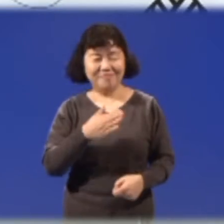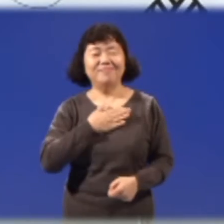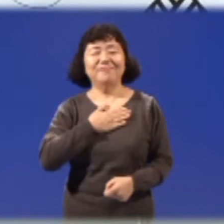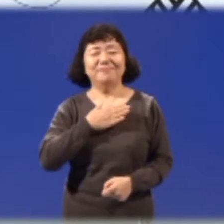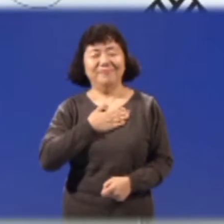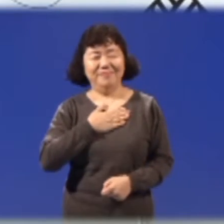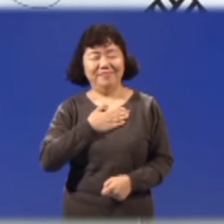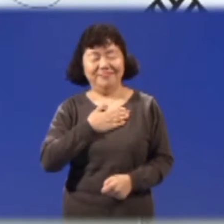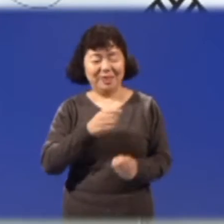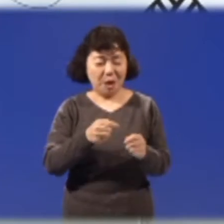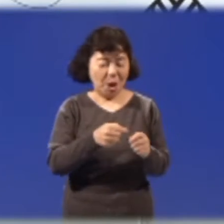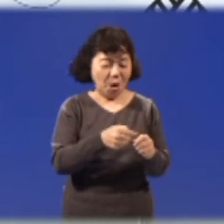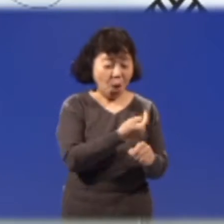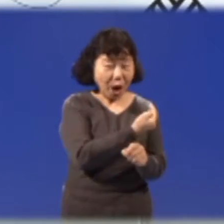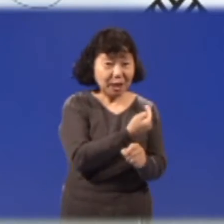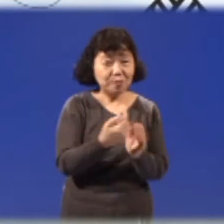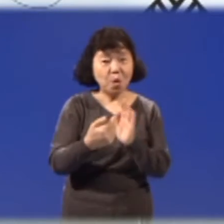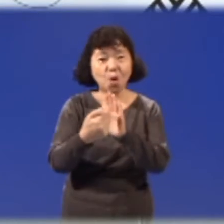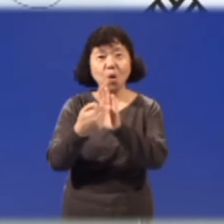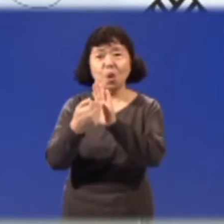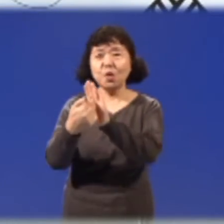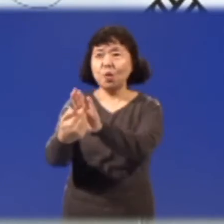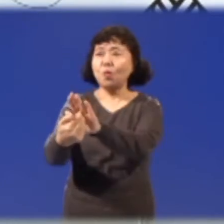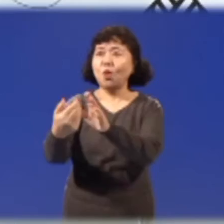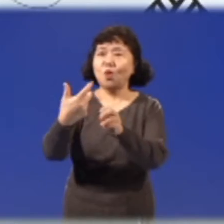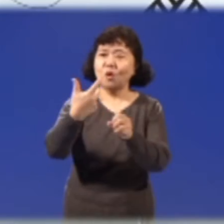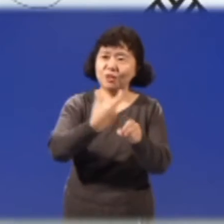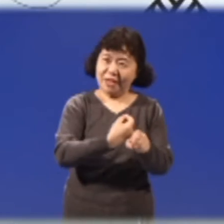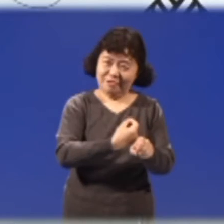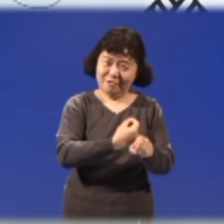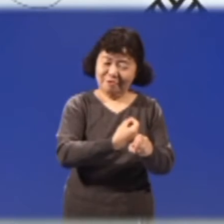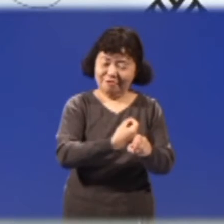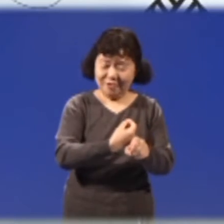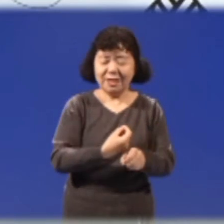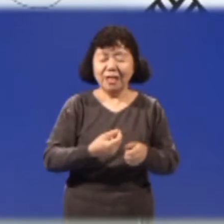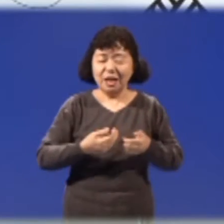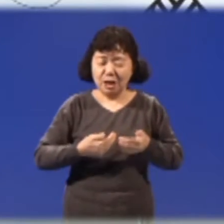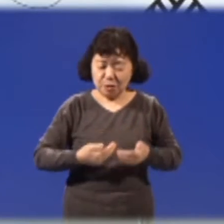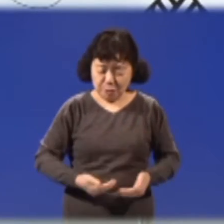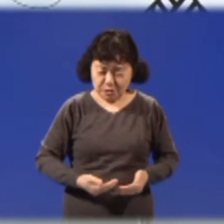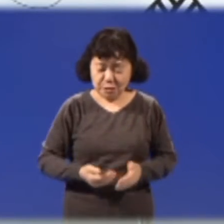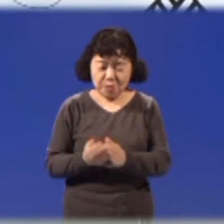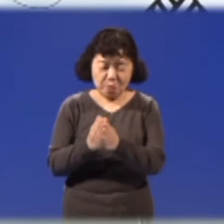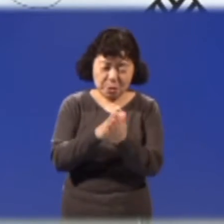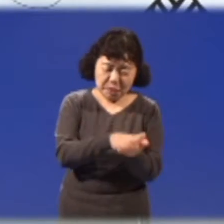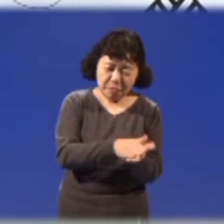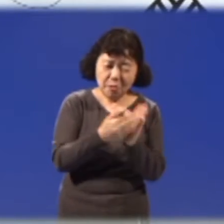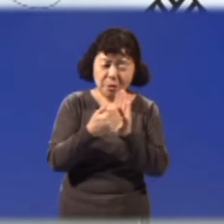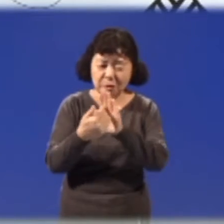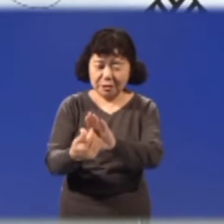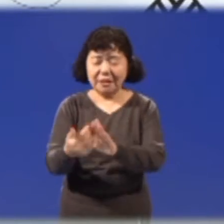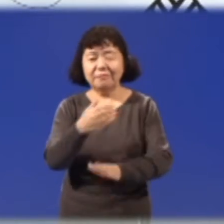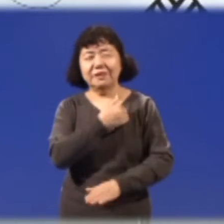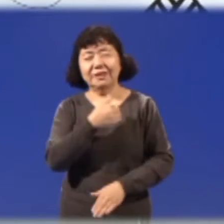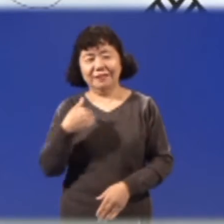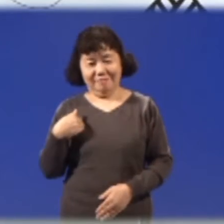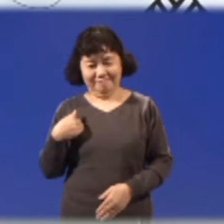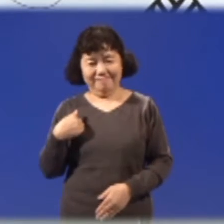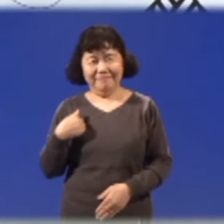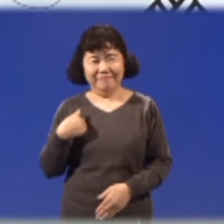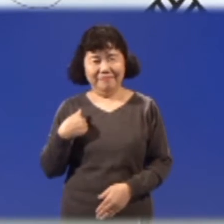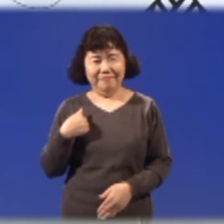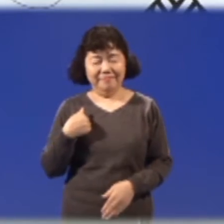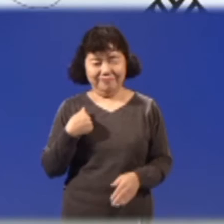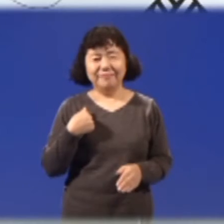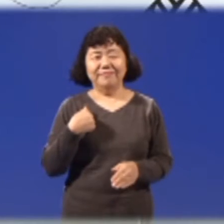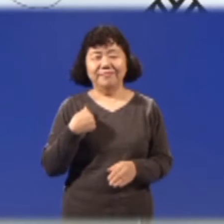他にも予防接種を打つことで重症化や死亡を防ぐことができると言われています。予防接